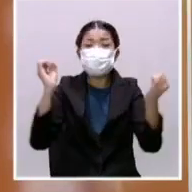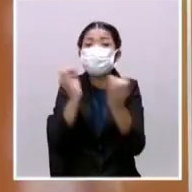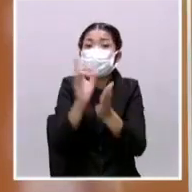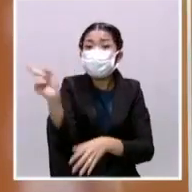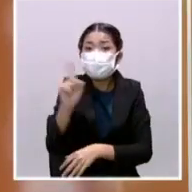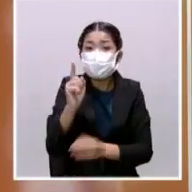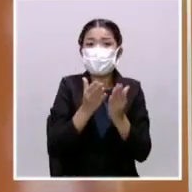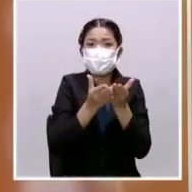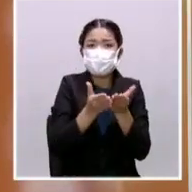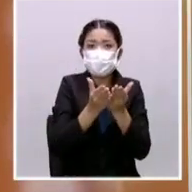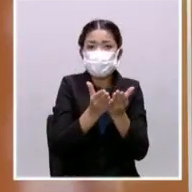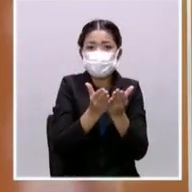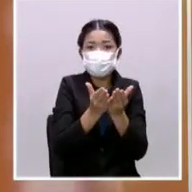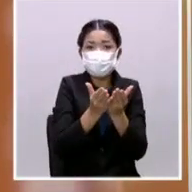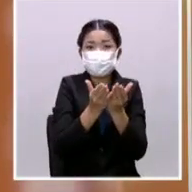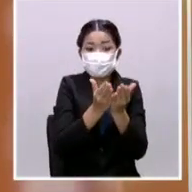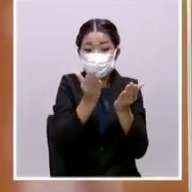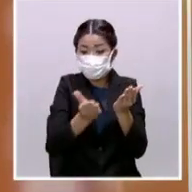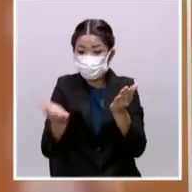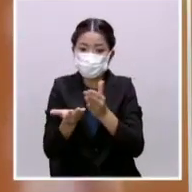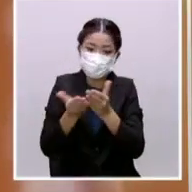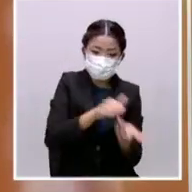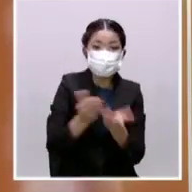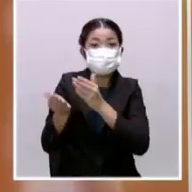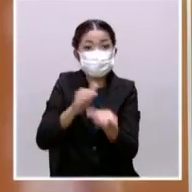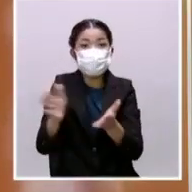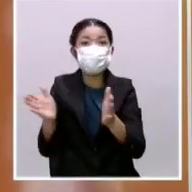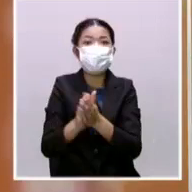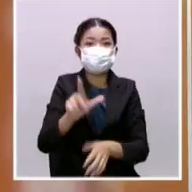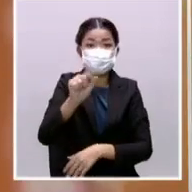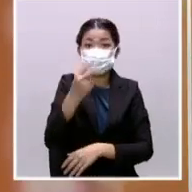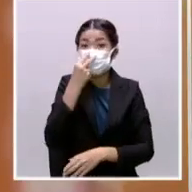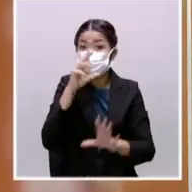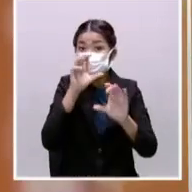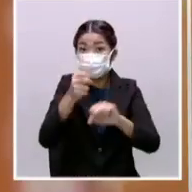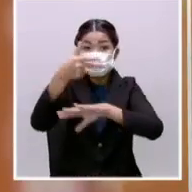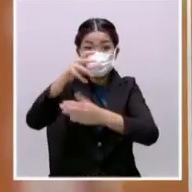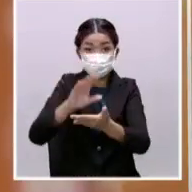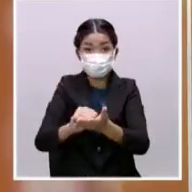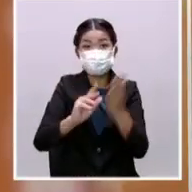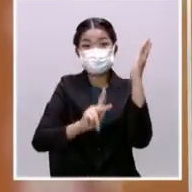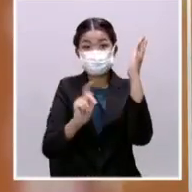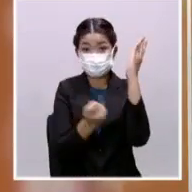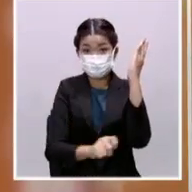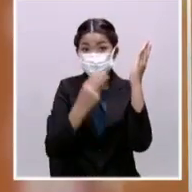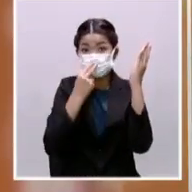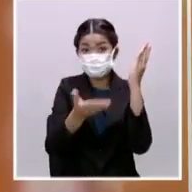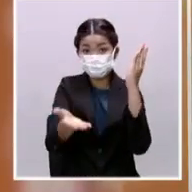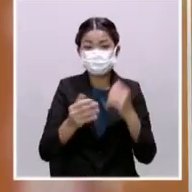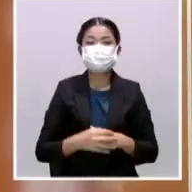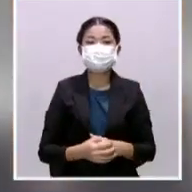ลให้เรือประมงที่อยู่ริมชายหาดนั้นล่มถึง20ลำด้วยกันไปดูคลื่นลมแรงที่เกิดขึ้นที่กระบี่พร้อมกันก่อนเ